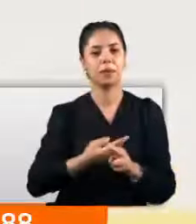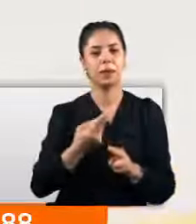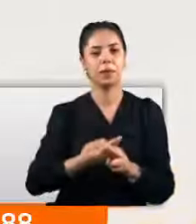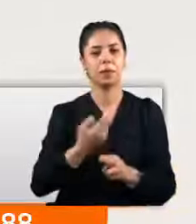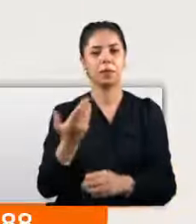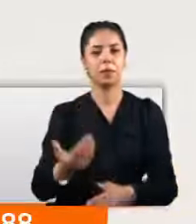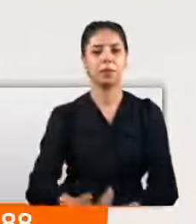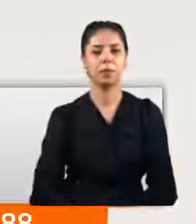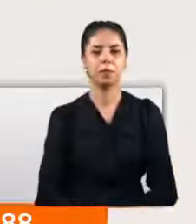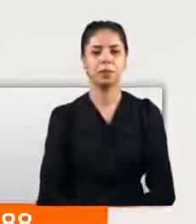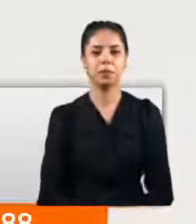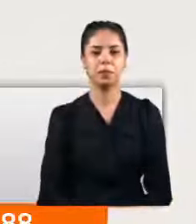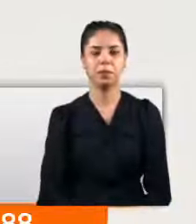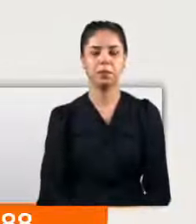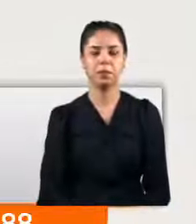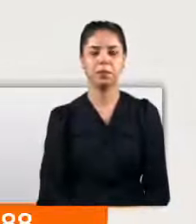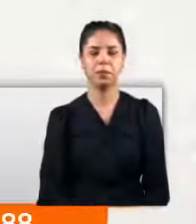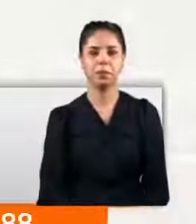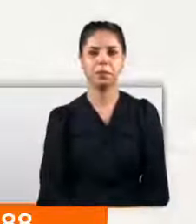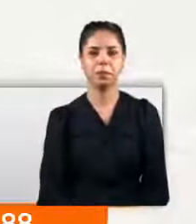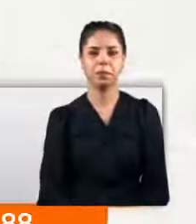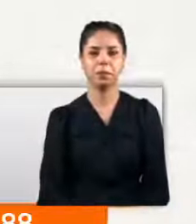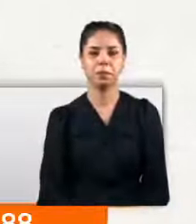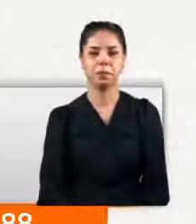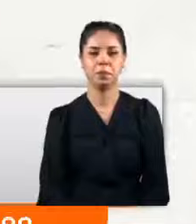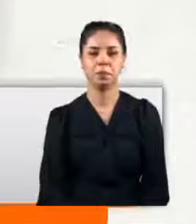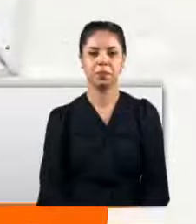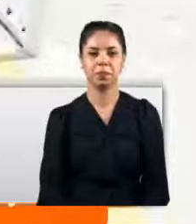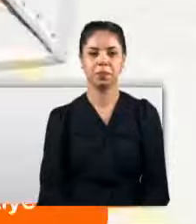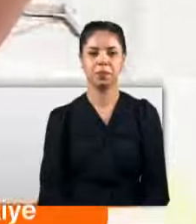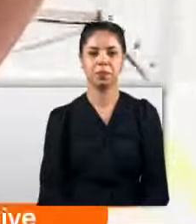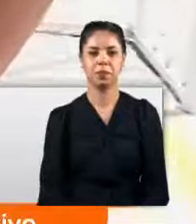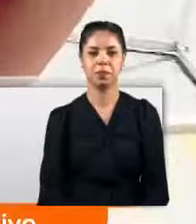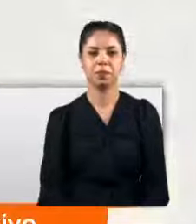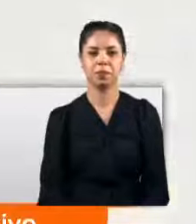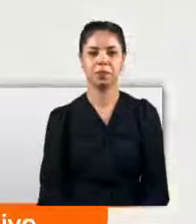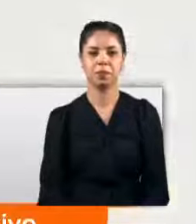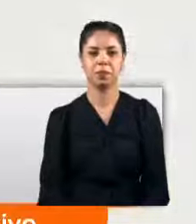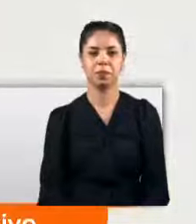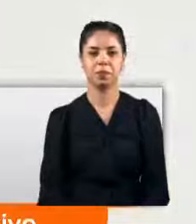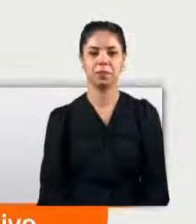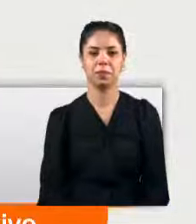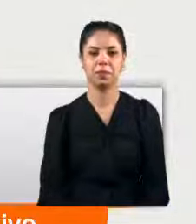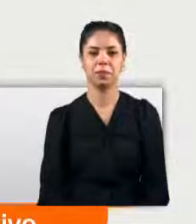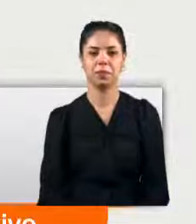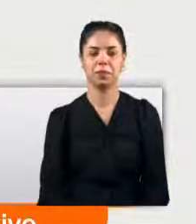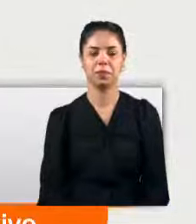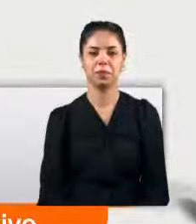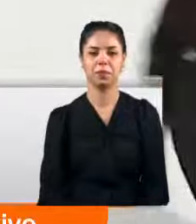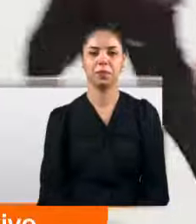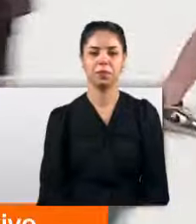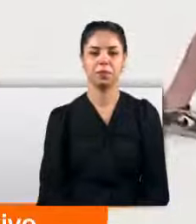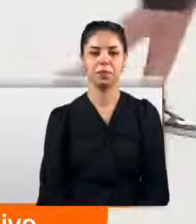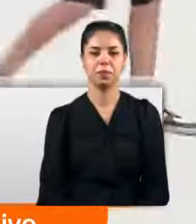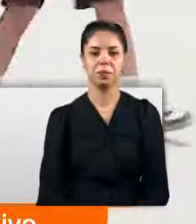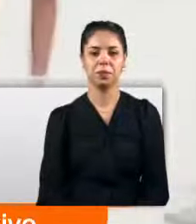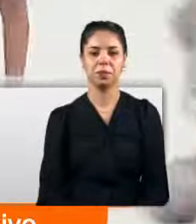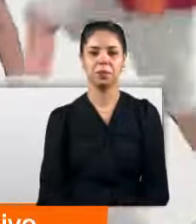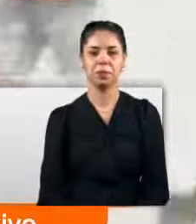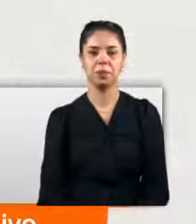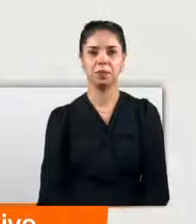gerçekleştireceğim ve gol iyi atabildi mi Çok güzel attınız Okulumuzdaki eğitimler Son sürat devam ediyor zaten